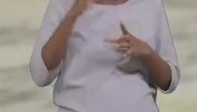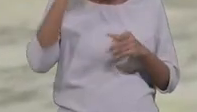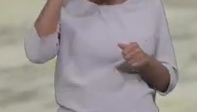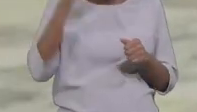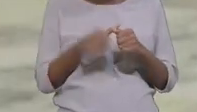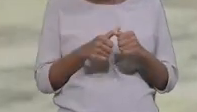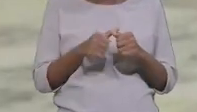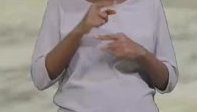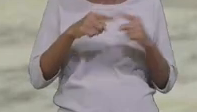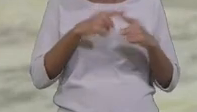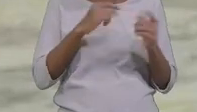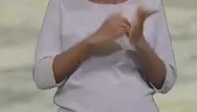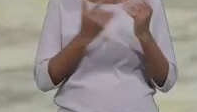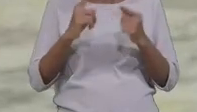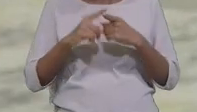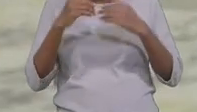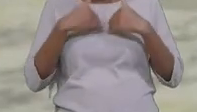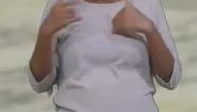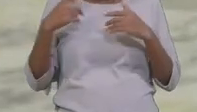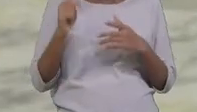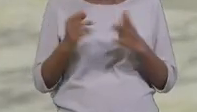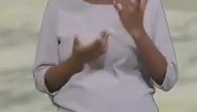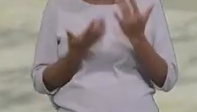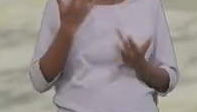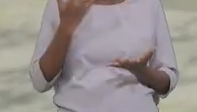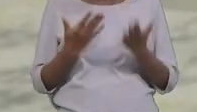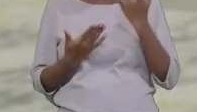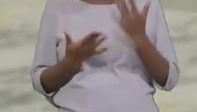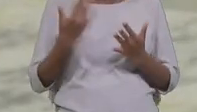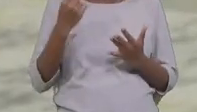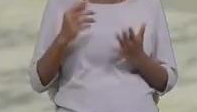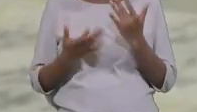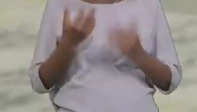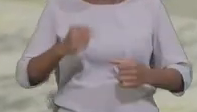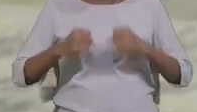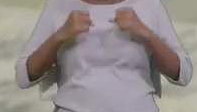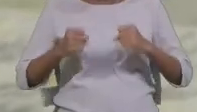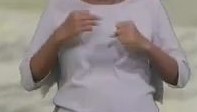mais nous ne nous rappelons pas. Quand il s'agit d'avoir le feu,